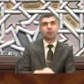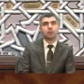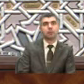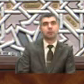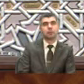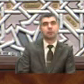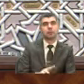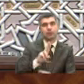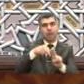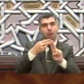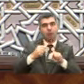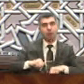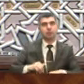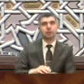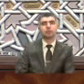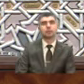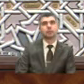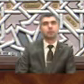رد السيدة الوزيرة.